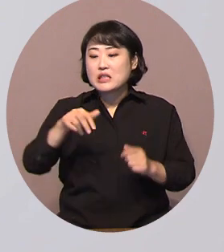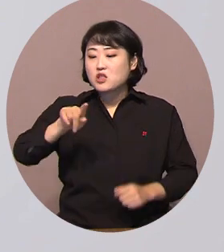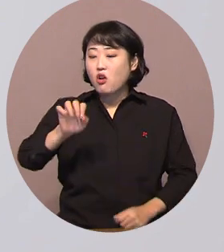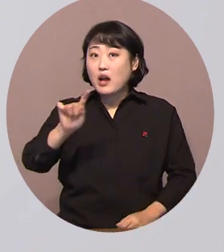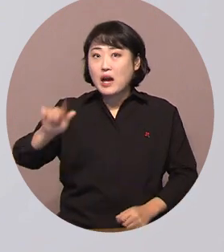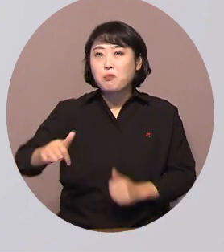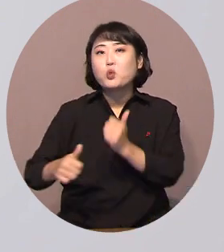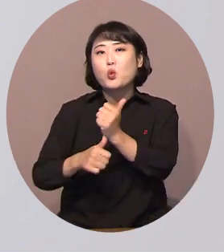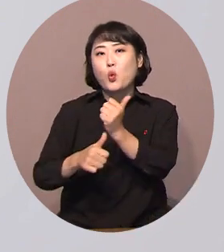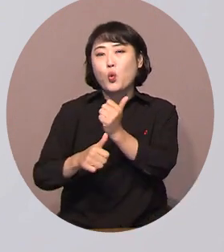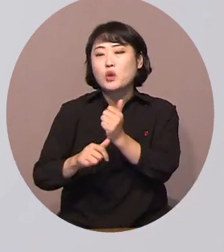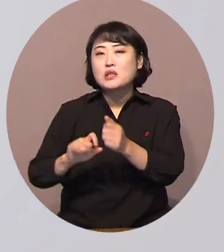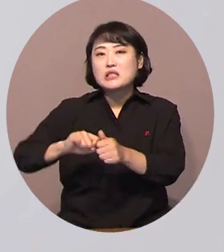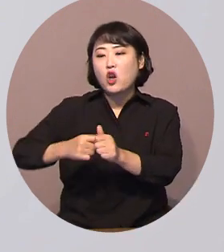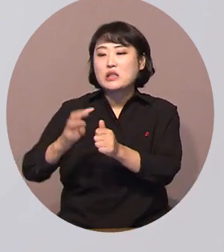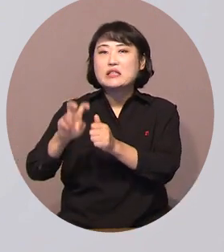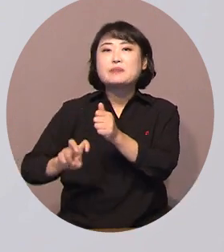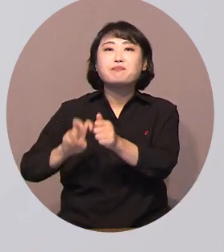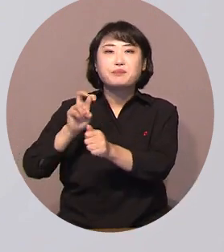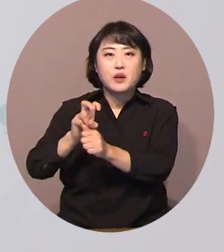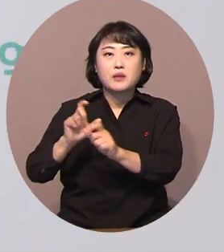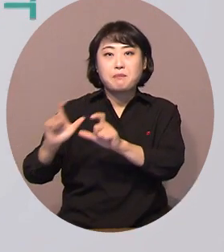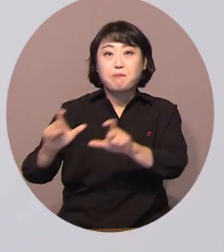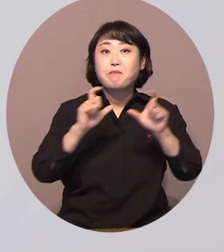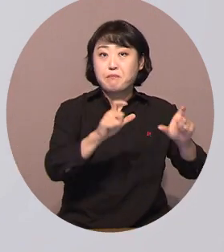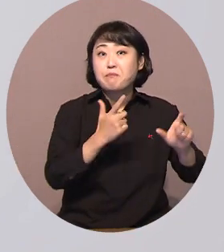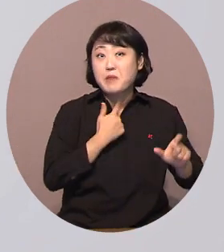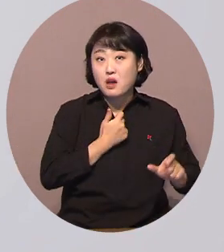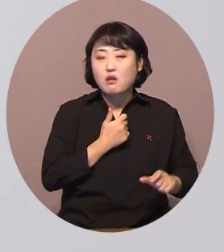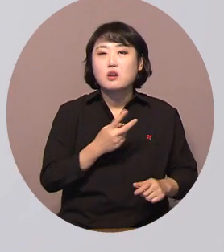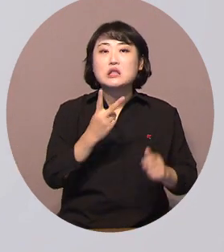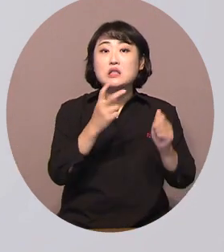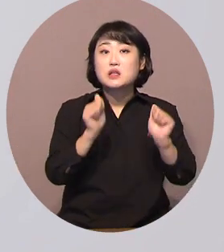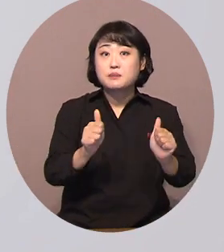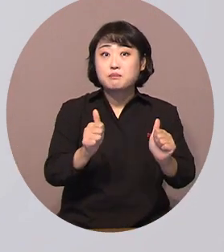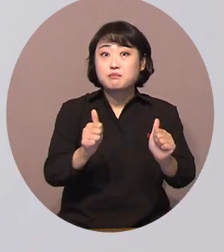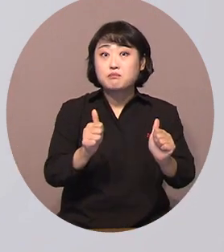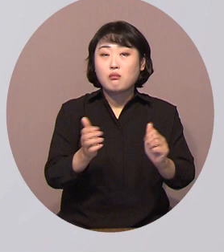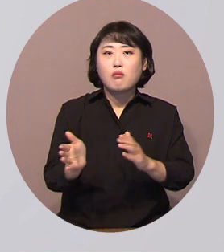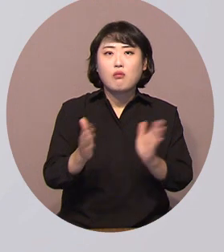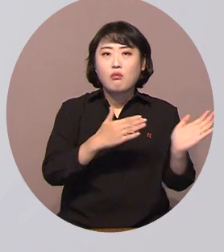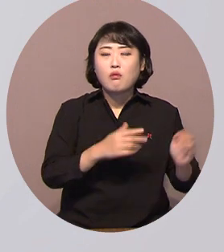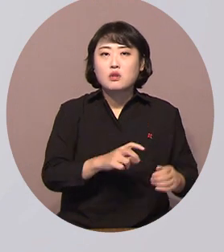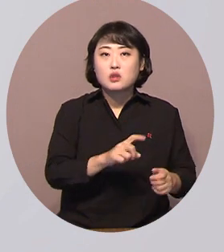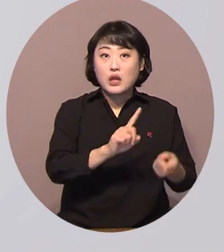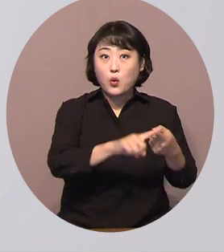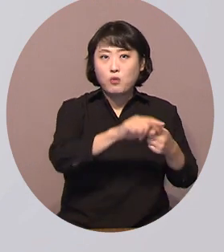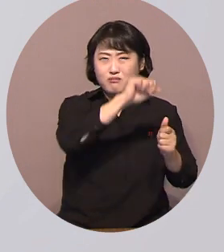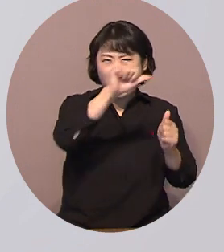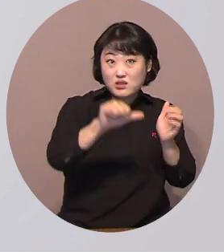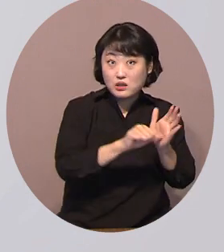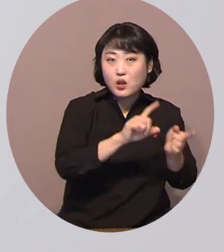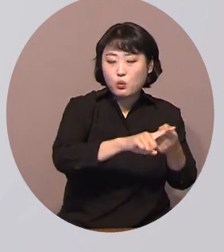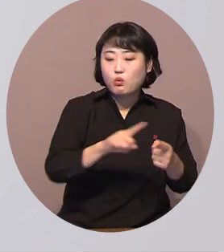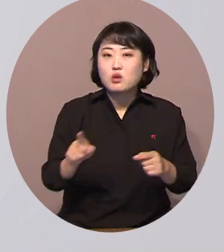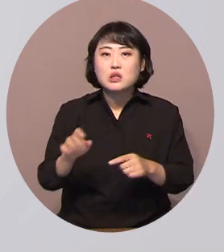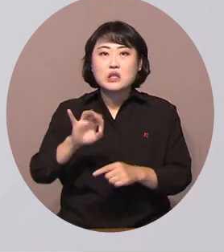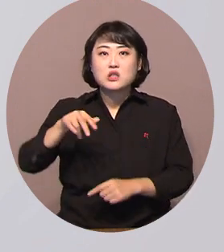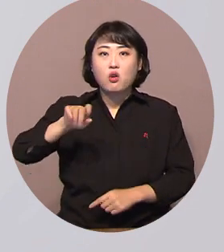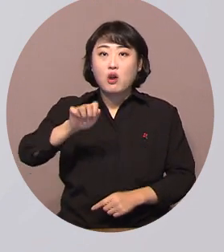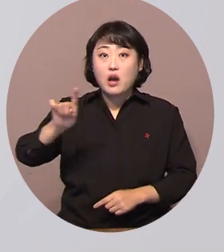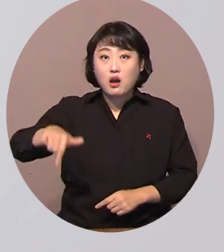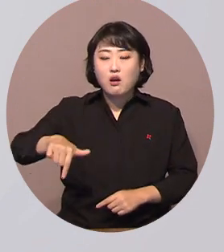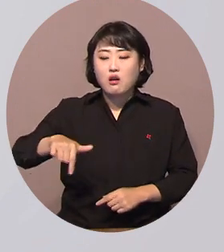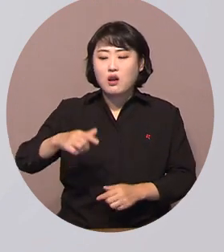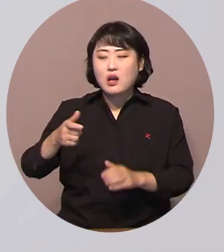수행했다 징역 20년을 각 선고했습니다 지만은 이승만의 형량은 그대로 유지하면서 이정학 게도